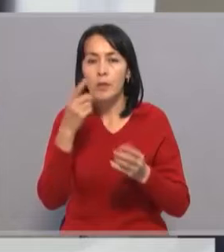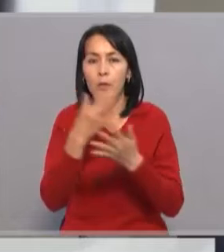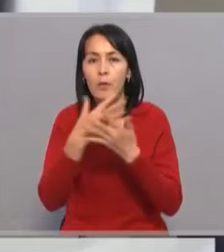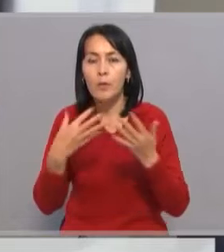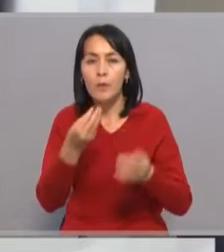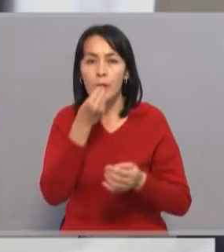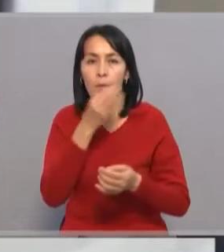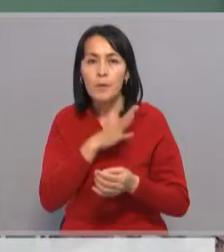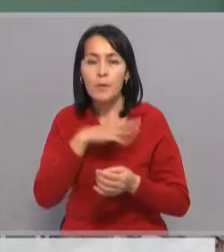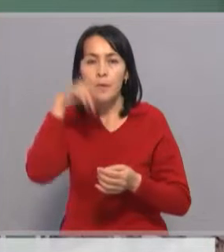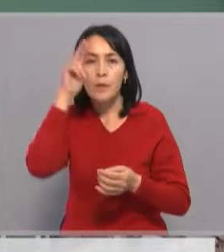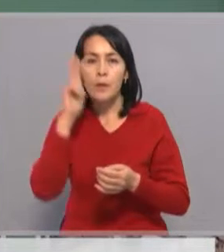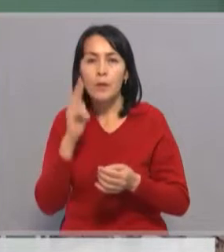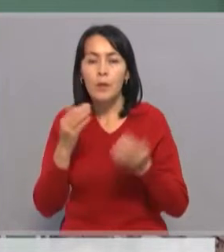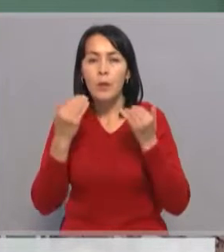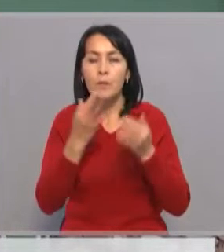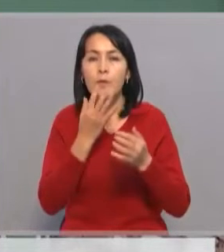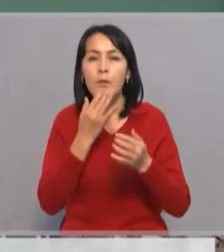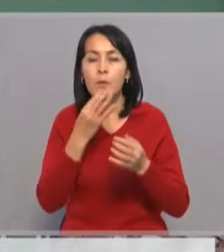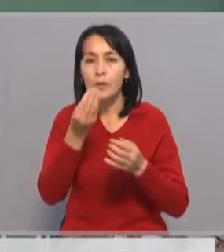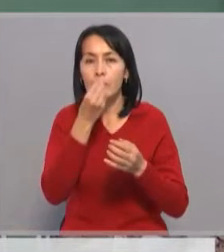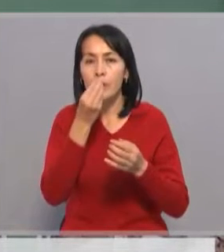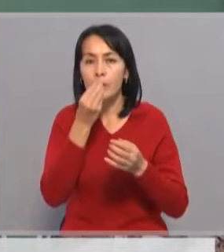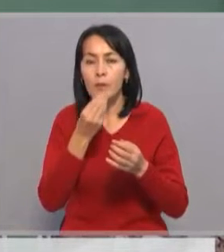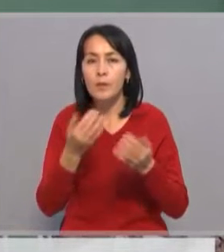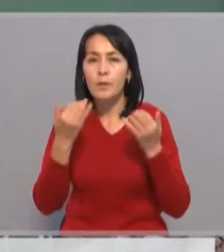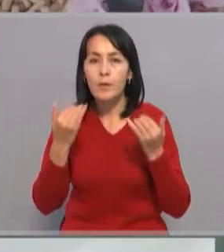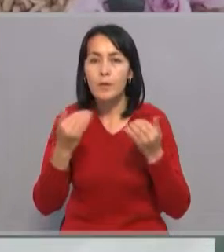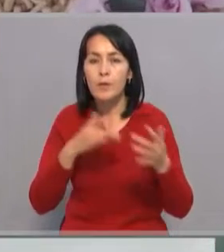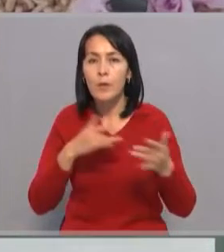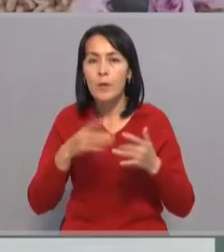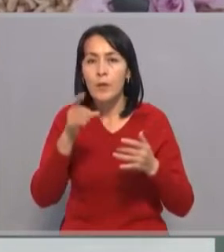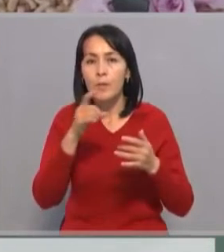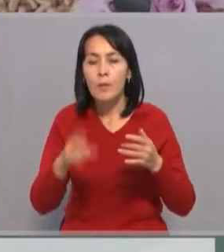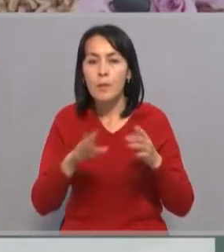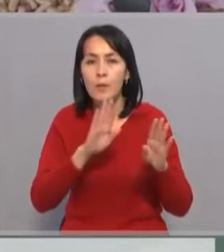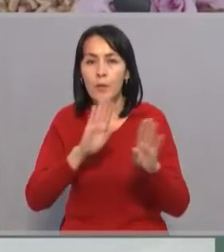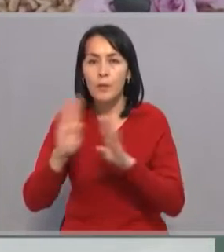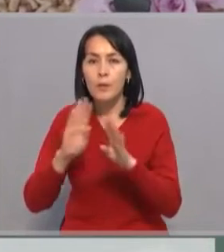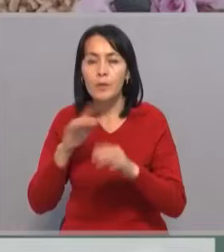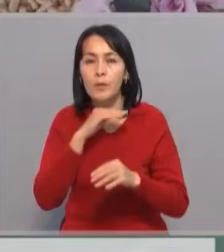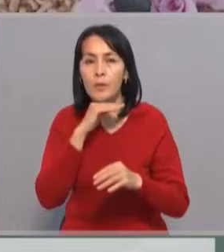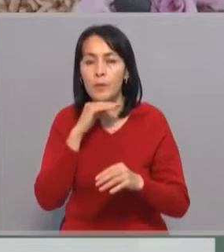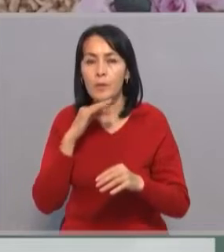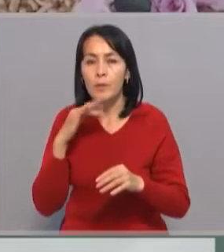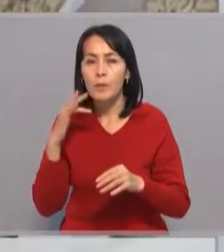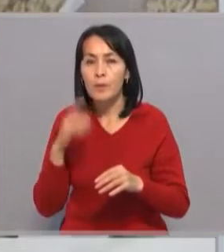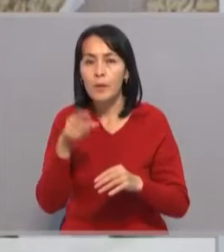дәм ауыстиды. Татар башқұрт халықтарының ұлттық тағамдары мен аспаздық бұйымдары өнерпаздарының көрнекілік көрмесі көп назарына